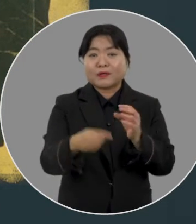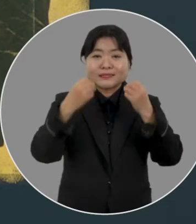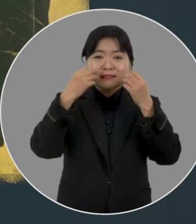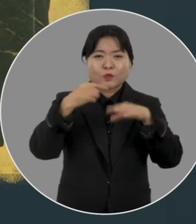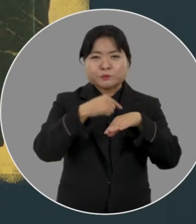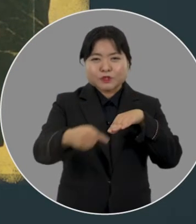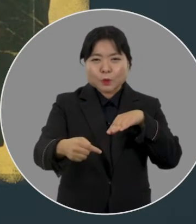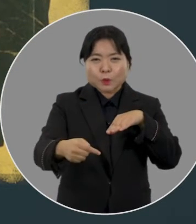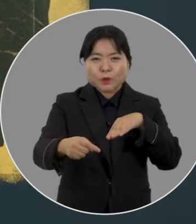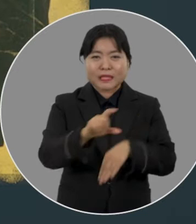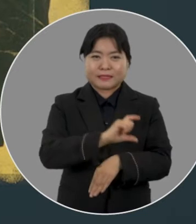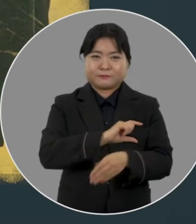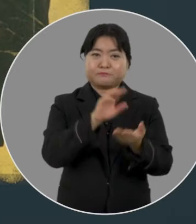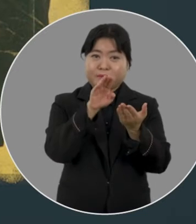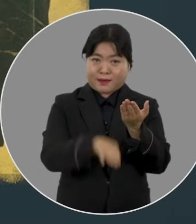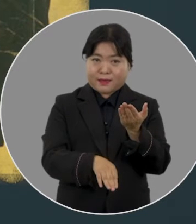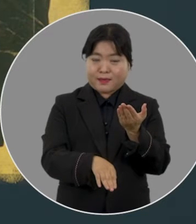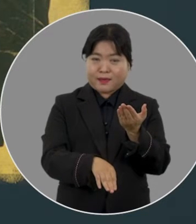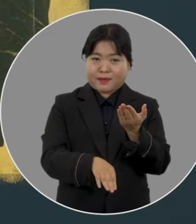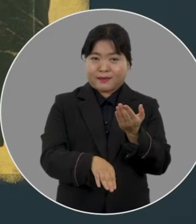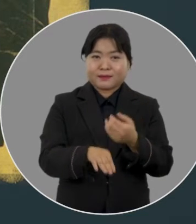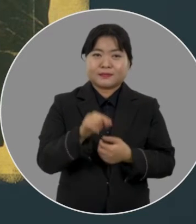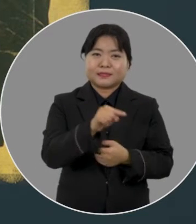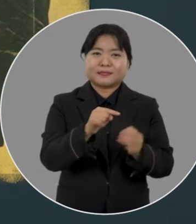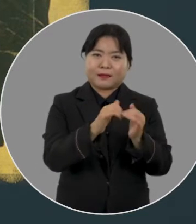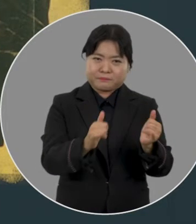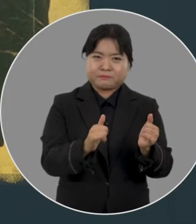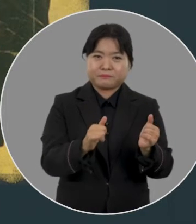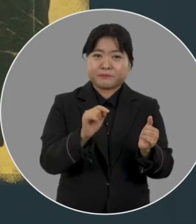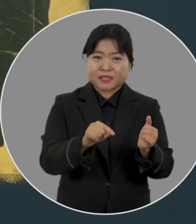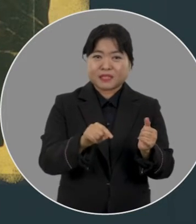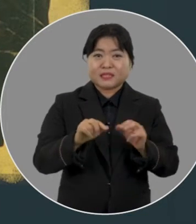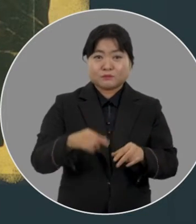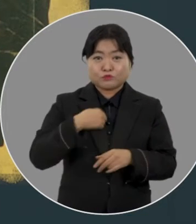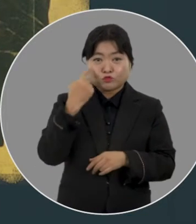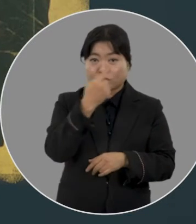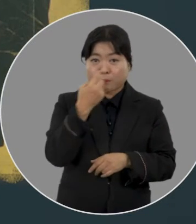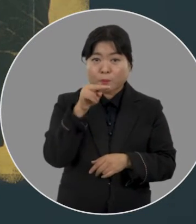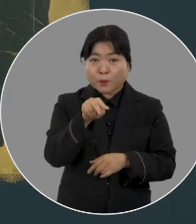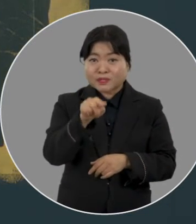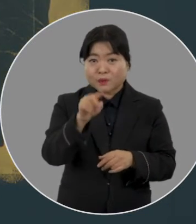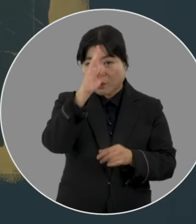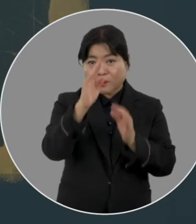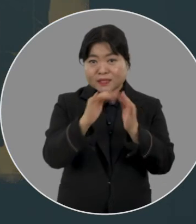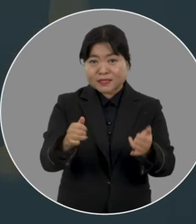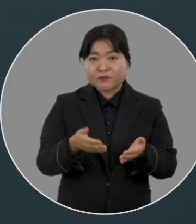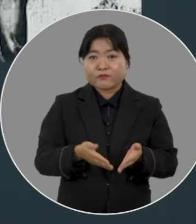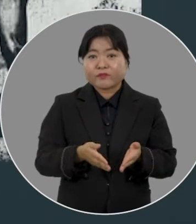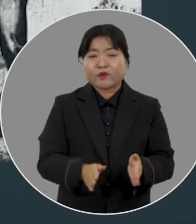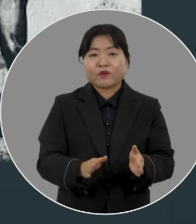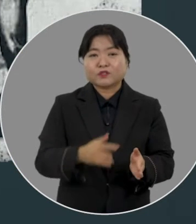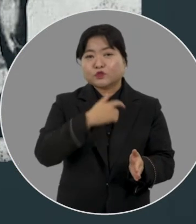새로운 민족이라는 이름 아래서 이 사람이 지금 눈앞에 보는 이